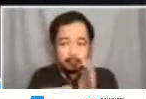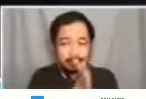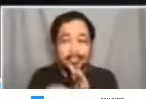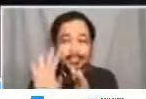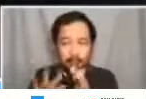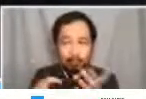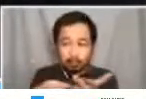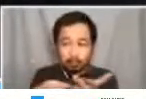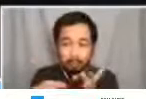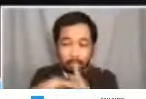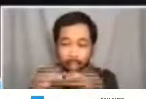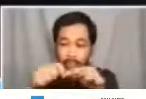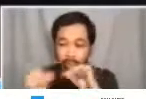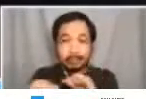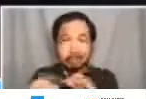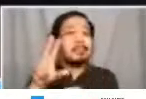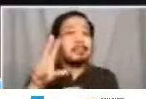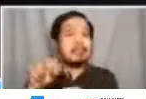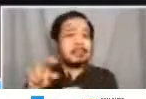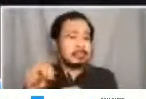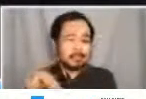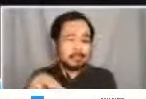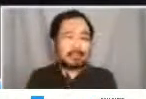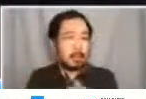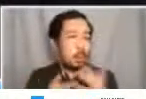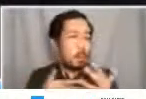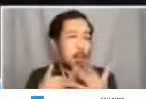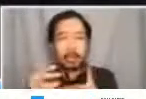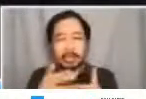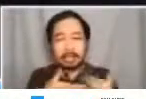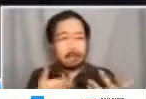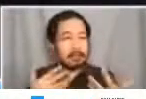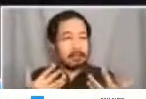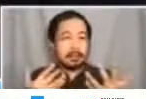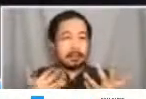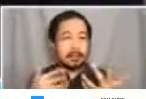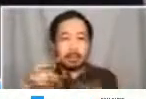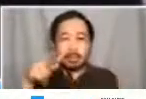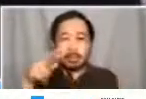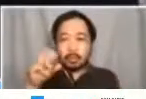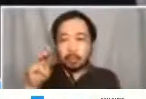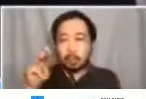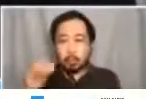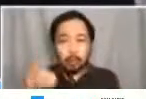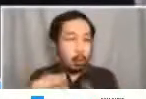Pacific. Thank you po. Maraming salamat din. Mabuhay po kayo.